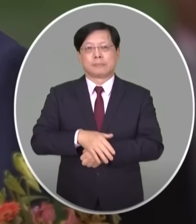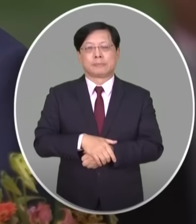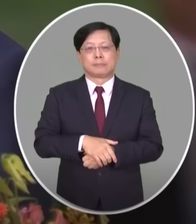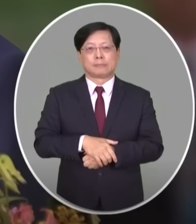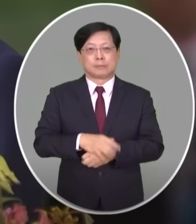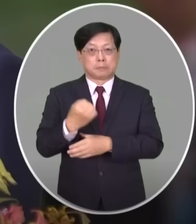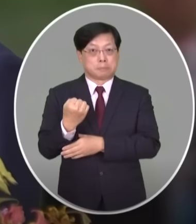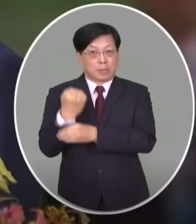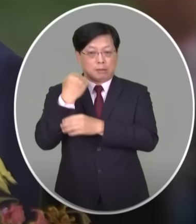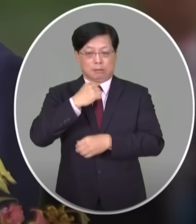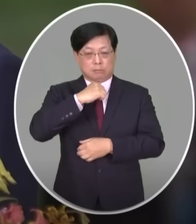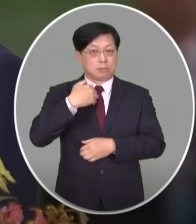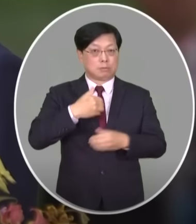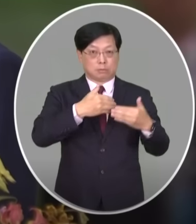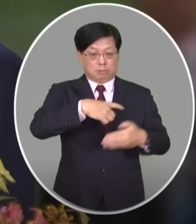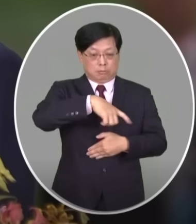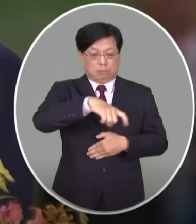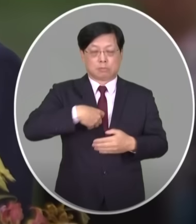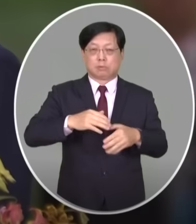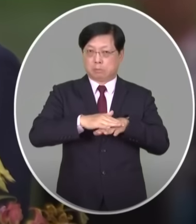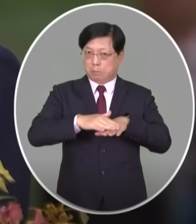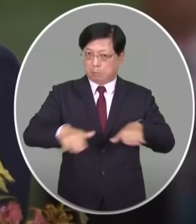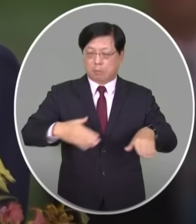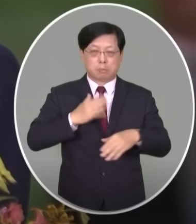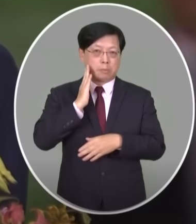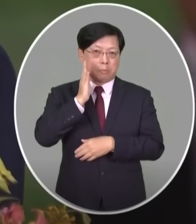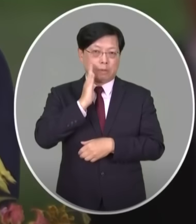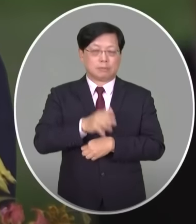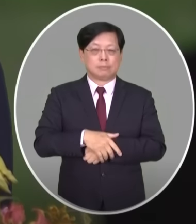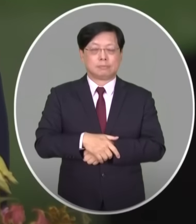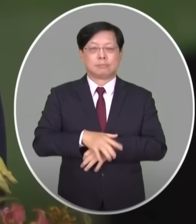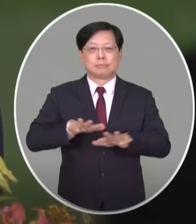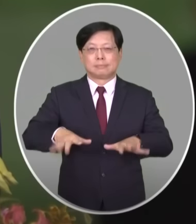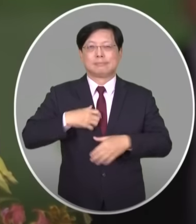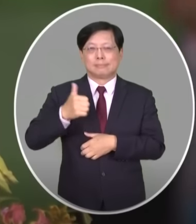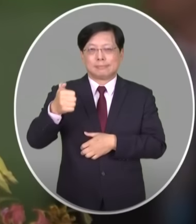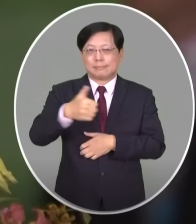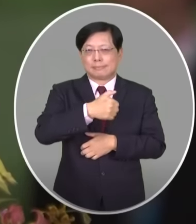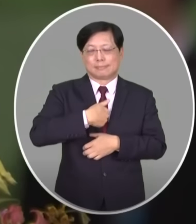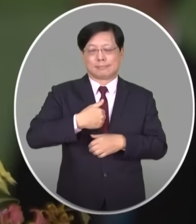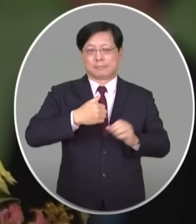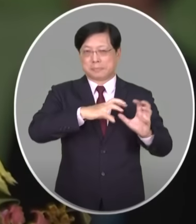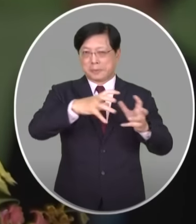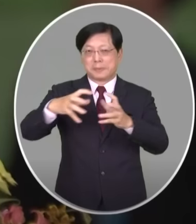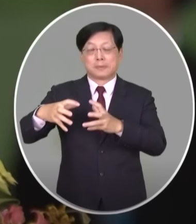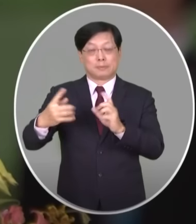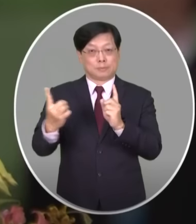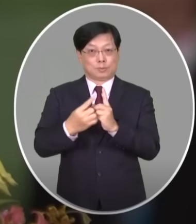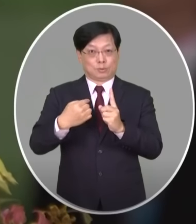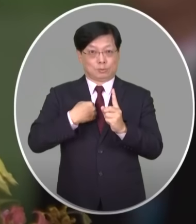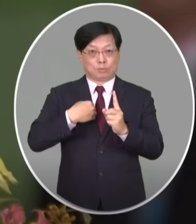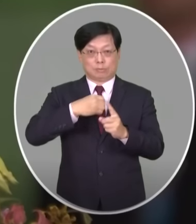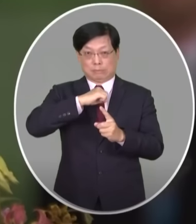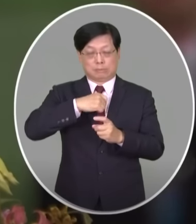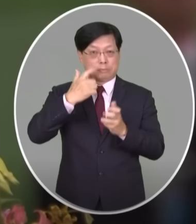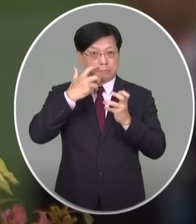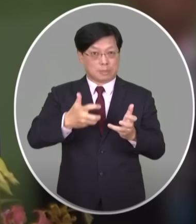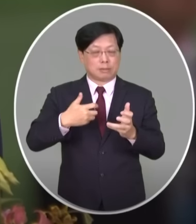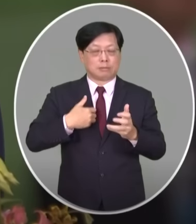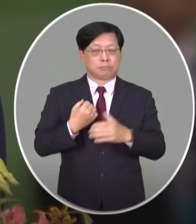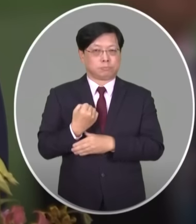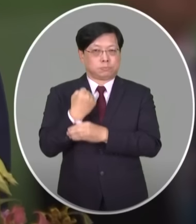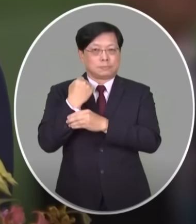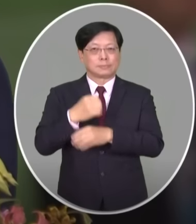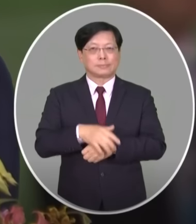支持台海的和平稳定。我们感谢世界各国对台湾的重视和支